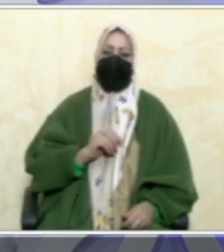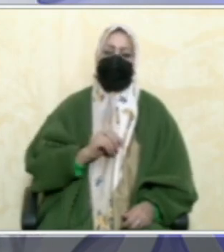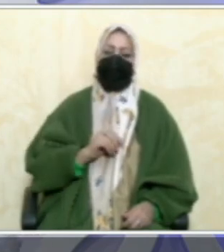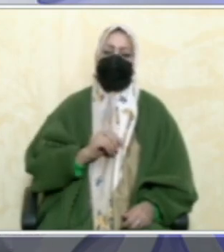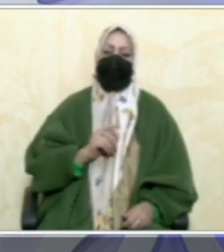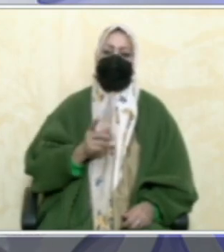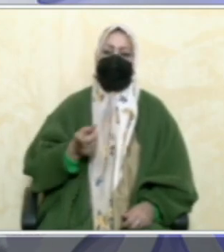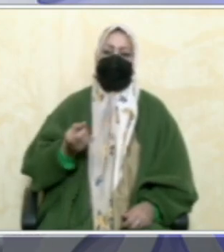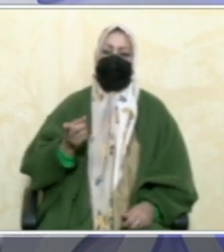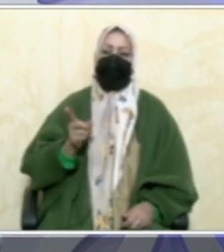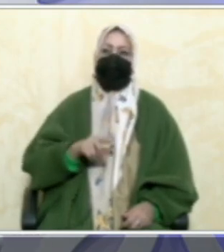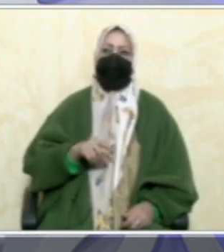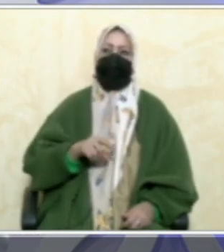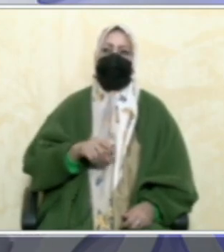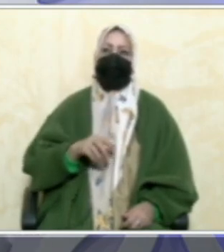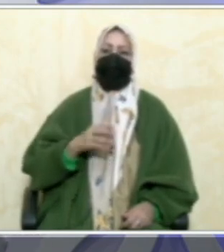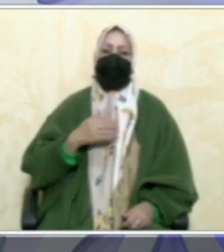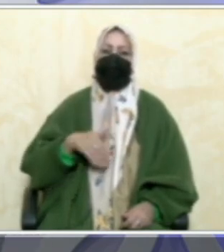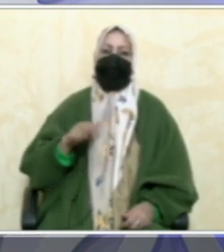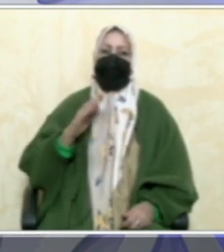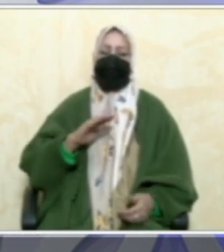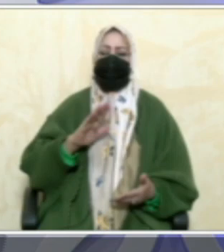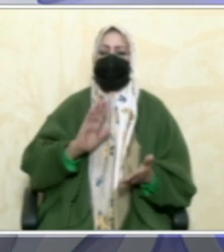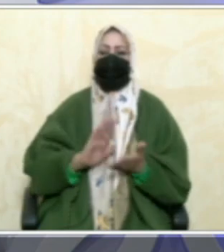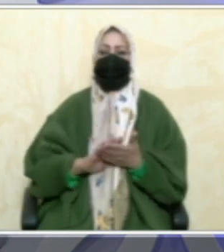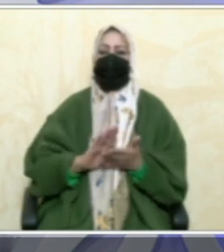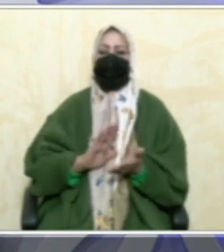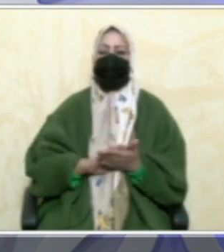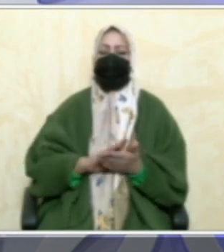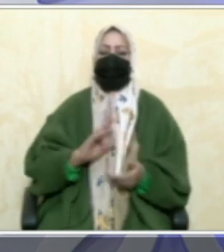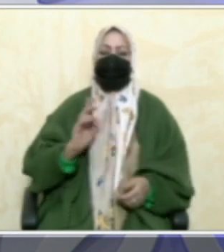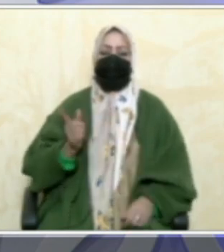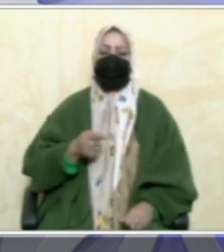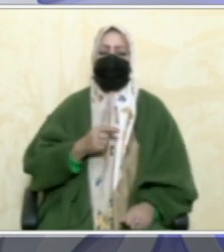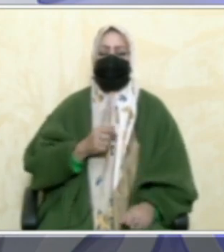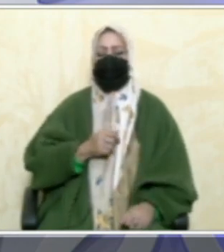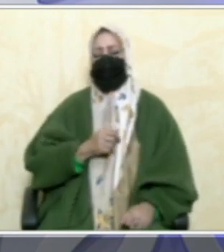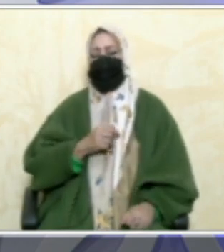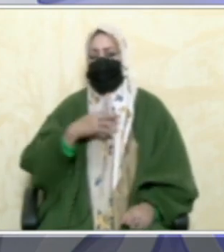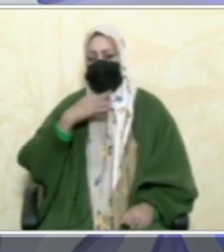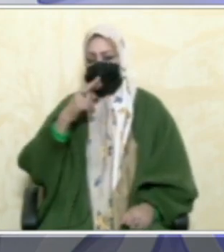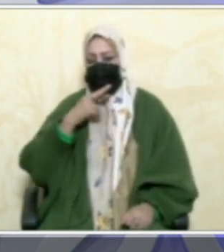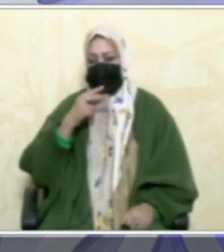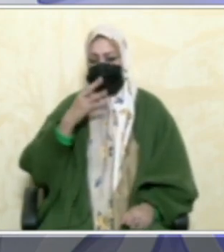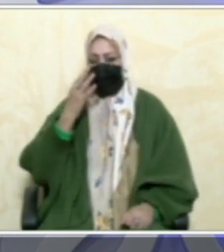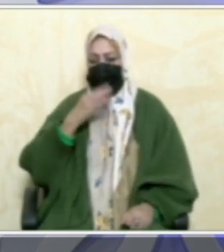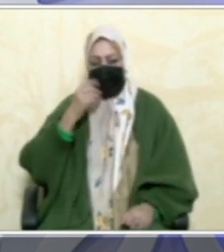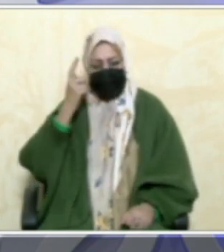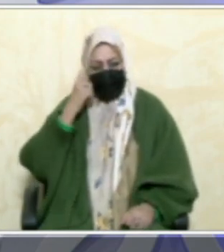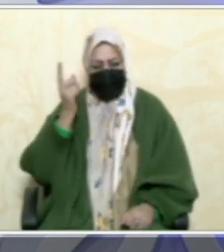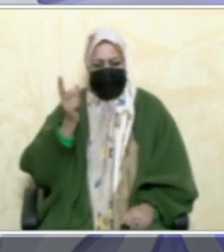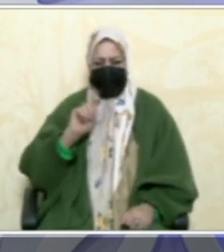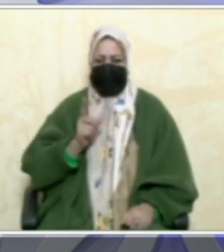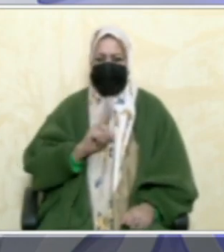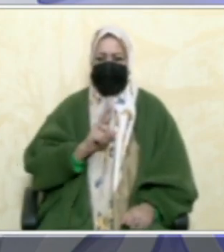من أتباعه والكلام زي هذا، حتى وإن كان لا يفهم معناها لكنه قد يتشربها ويتأثر بها.